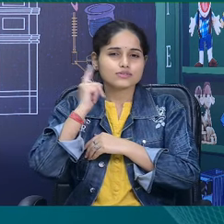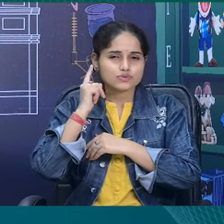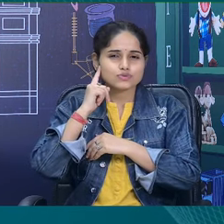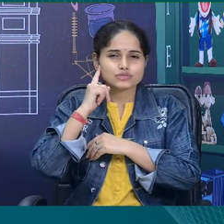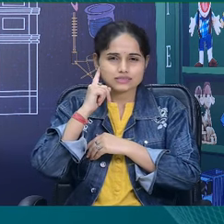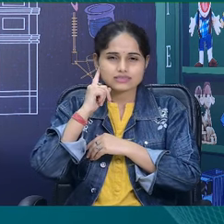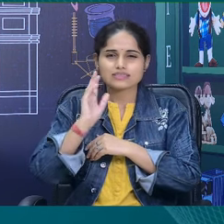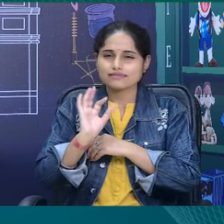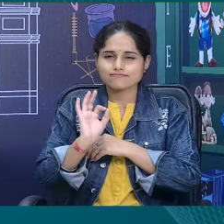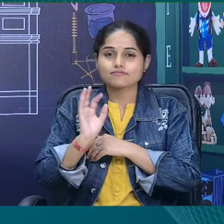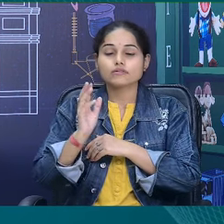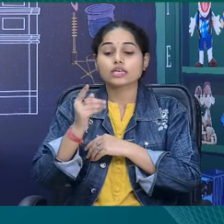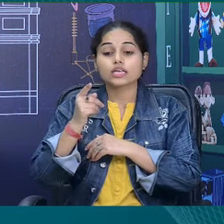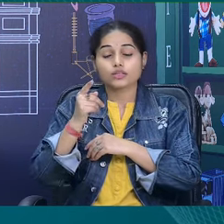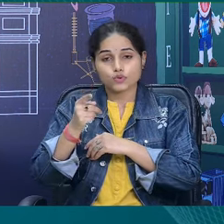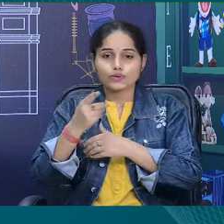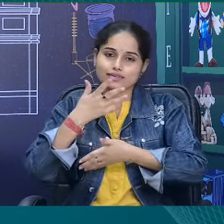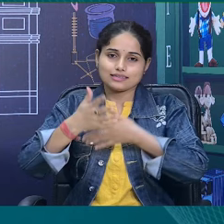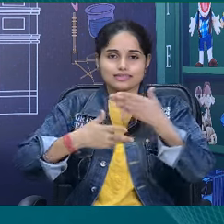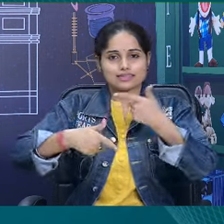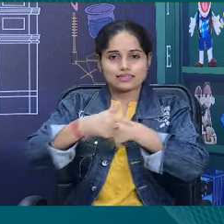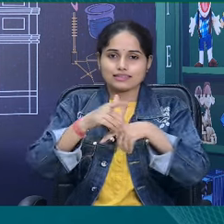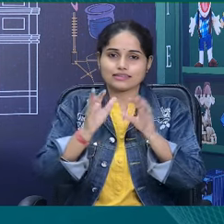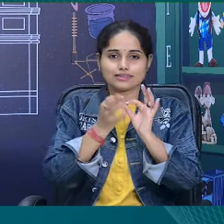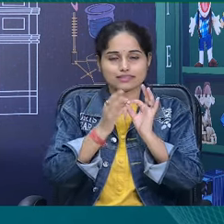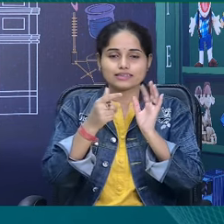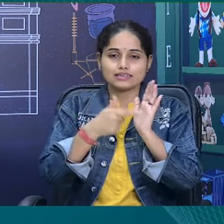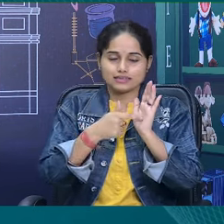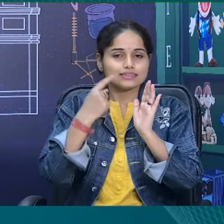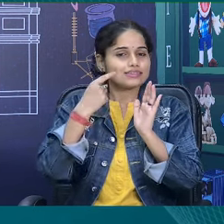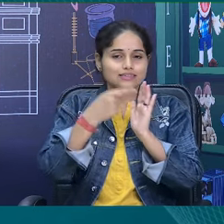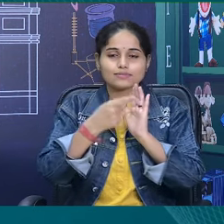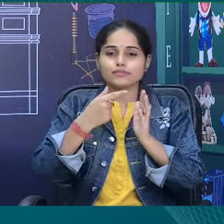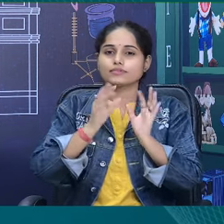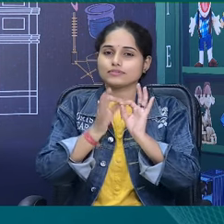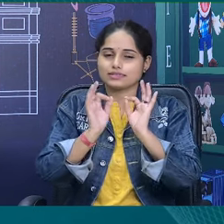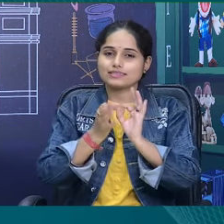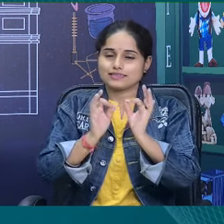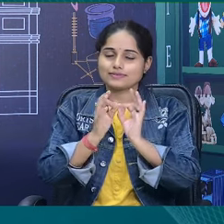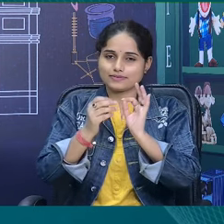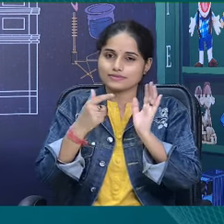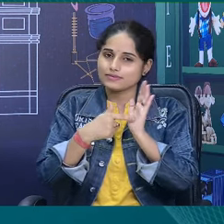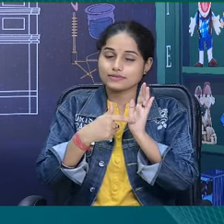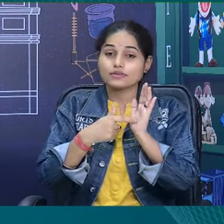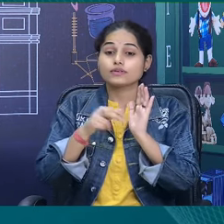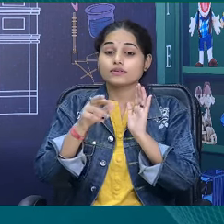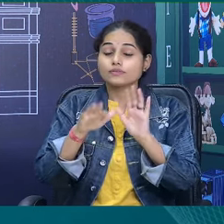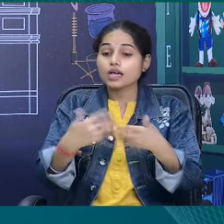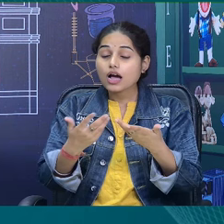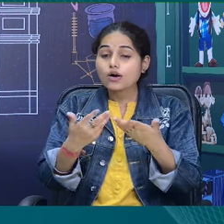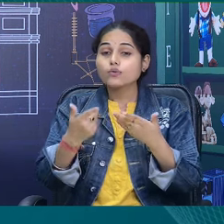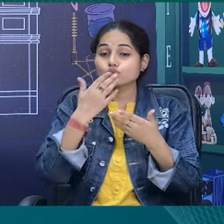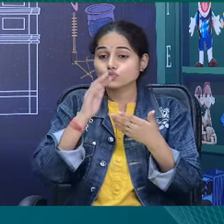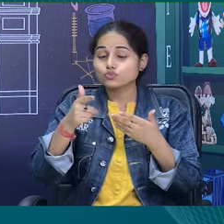थोड़ी दिक्कत होती है उनके लिए साइन लैंग्वेज इंटरप्रेटर जैसे मधु आज इंडिकेट कर रही है बता रही हैं साइन लैंग्वेज के माध्यम से कि कैसे